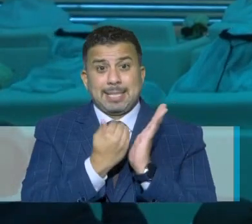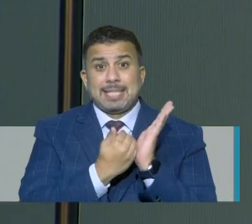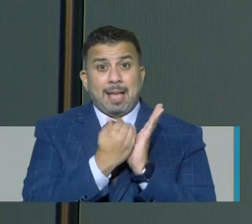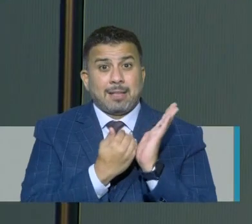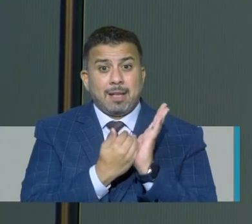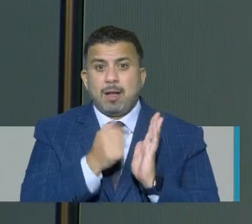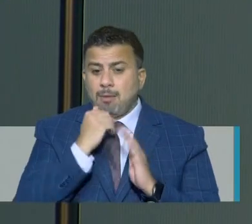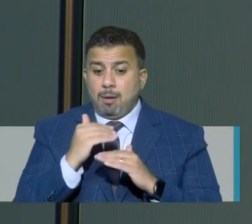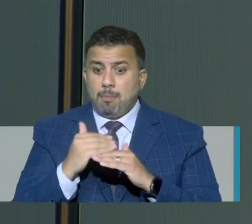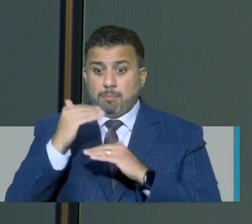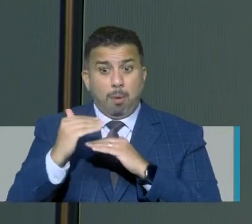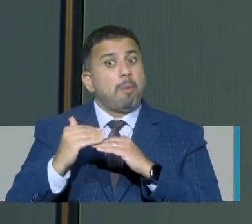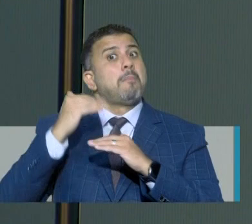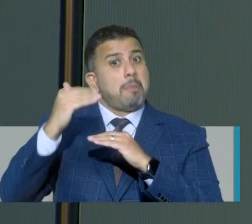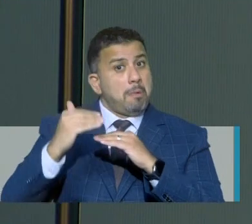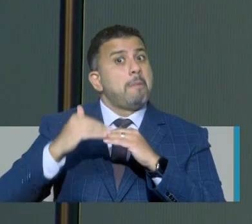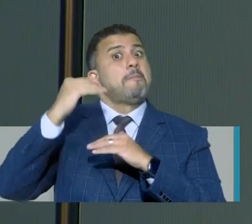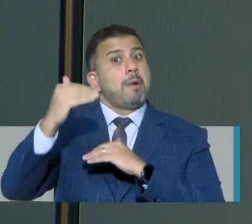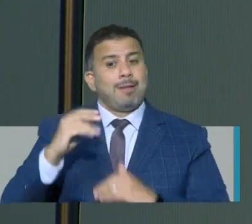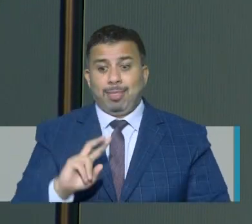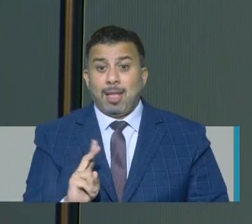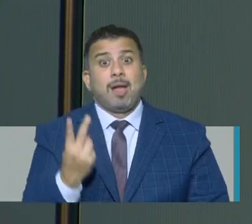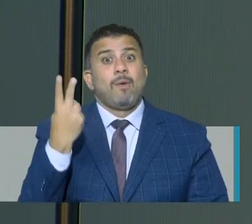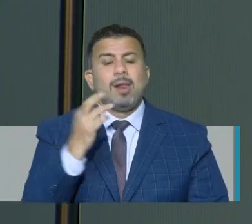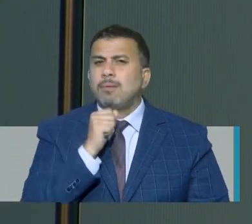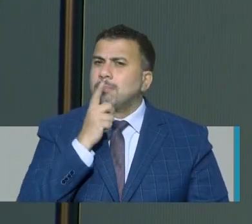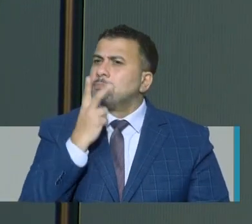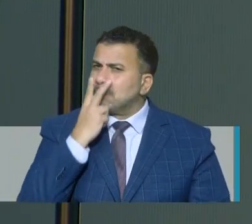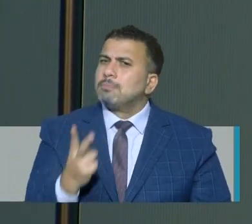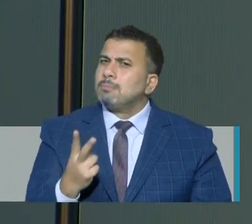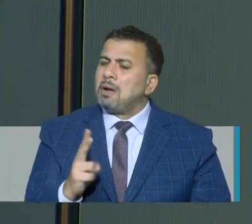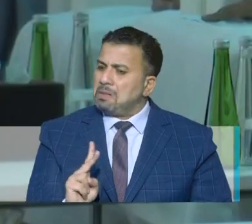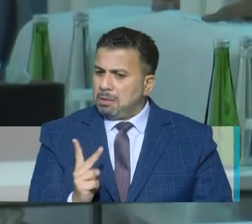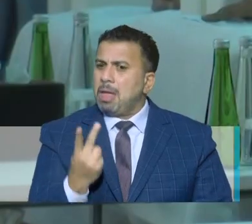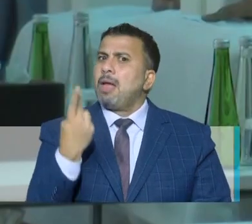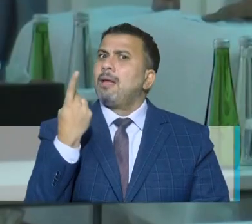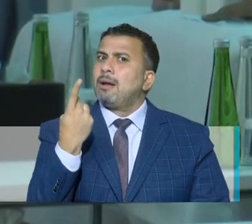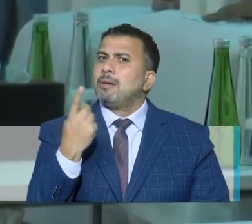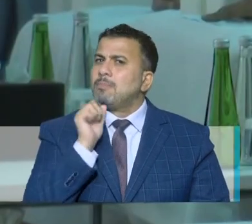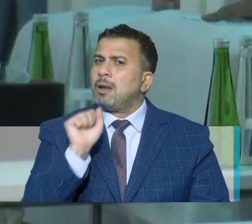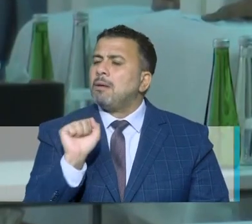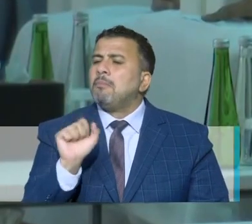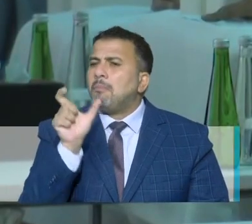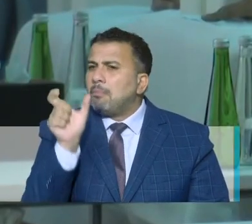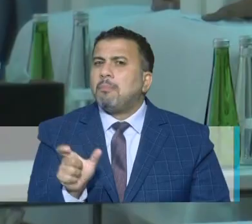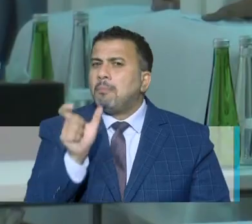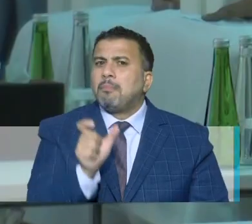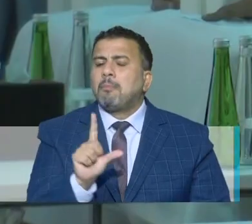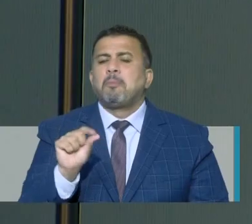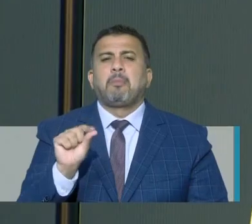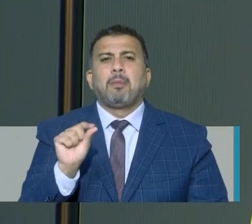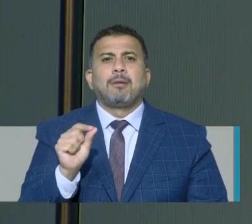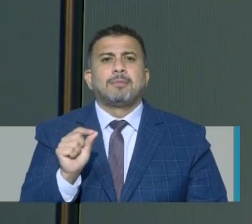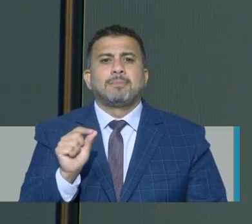الذي حقق قفزات نوعيه تحويليه كما شهد محطات تغيرت خلالها السمات التي يتميز بها